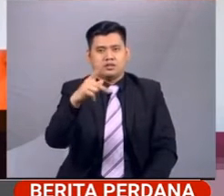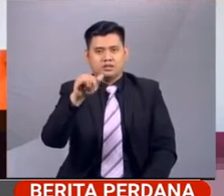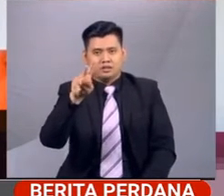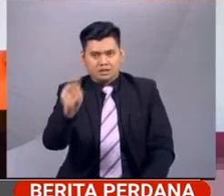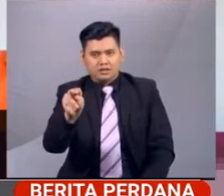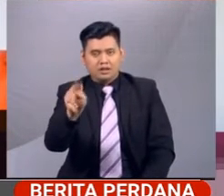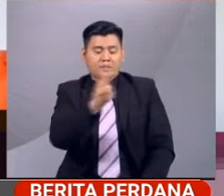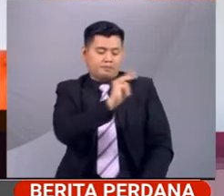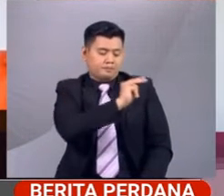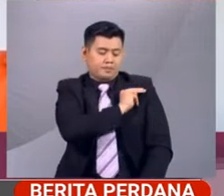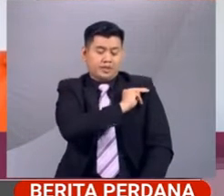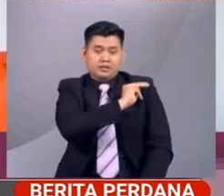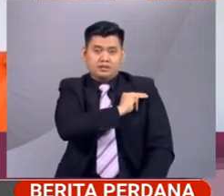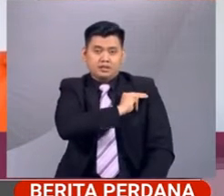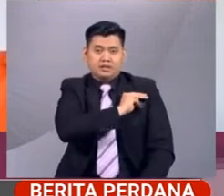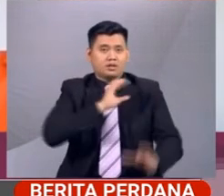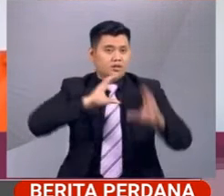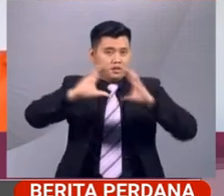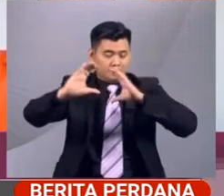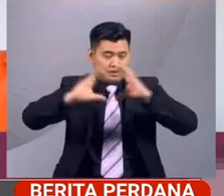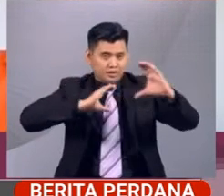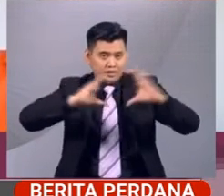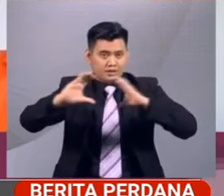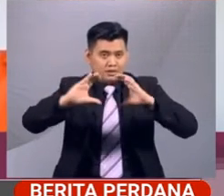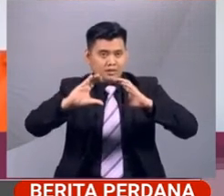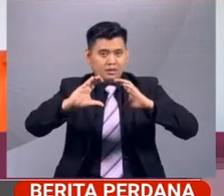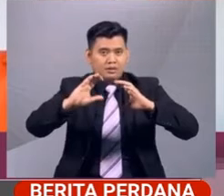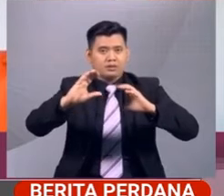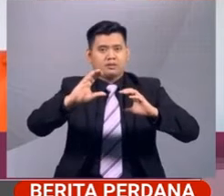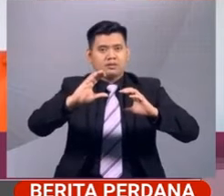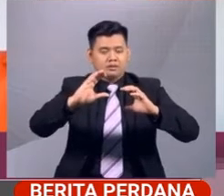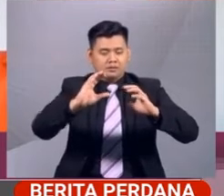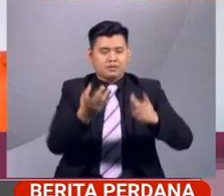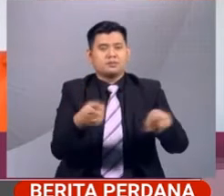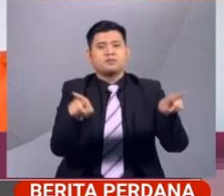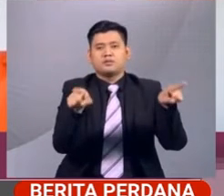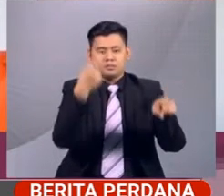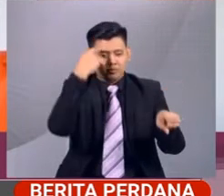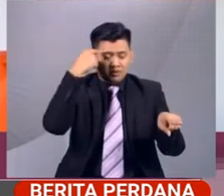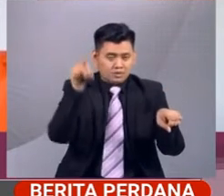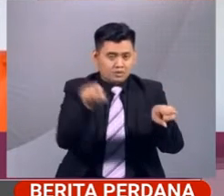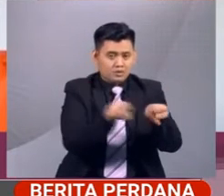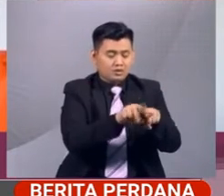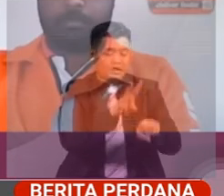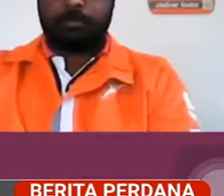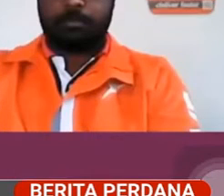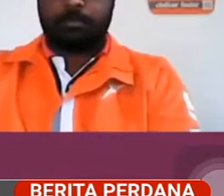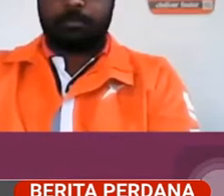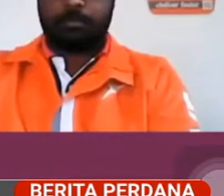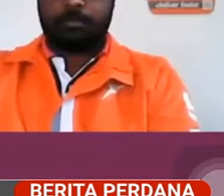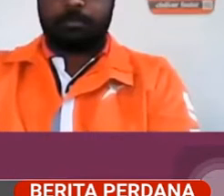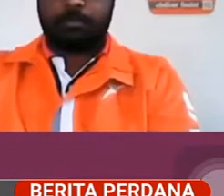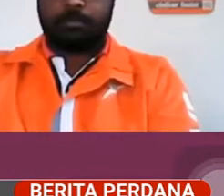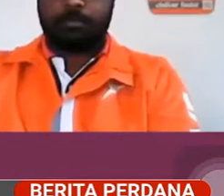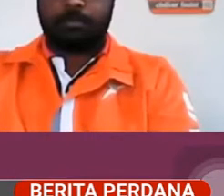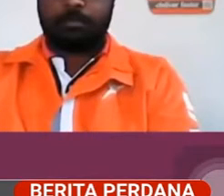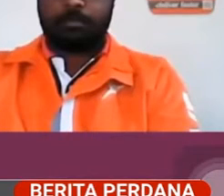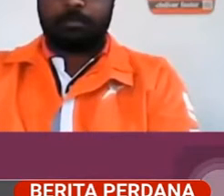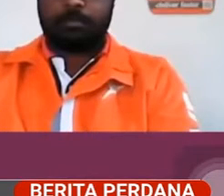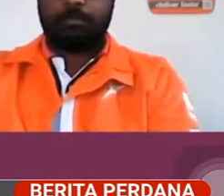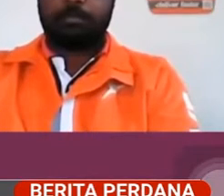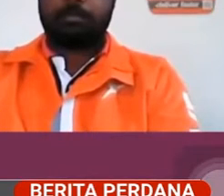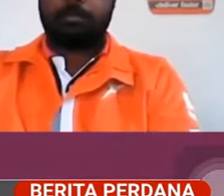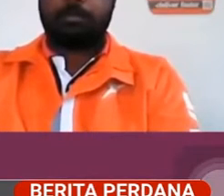Hai menteri komunikasi dan multimedia udah tuh Saifuddin Abdullah Senada dengan Menteri KBS berkenaan segmen ekonomi